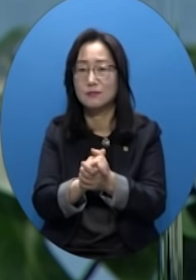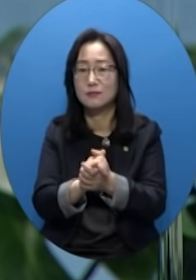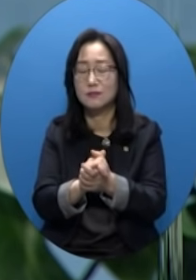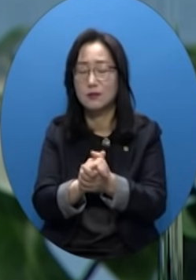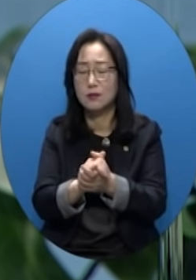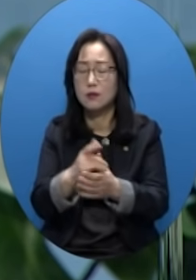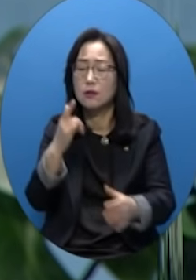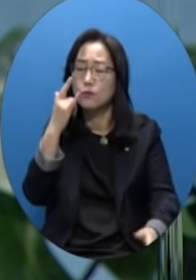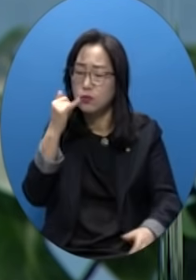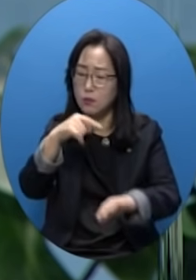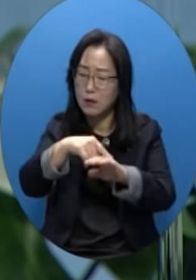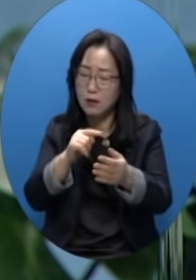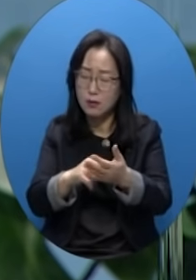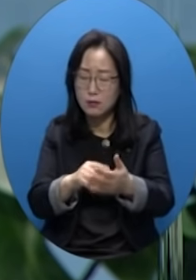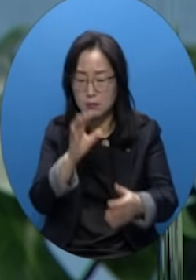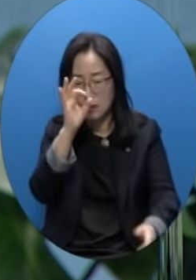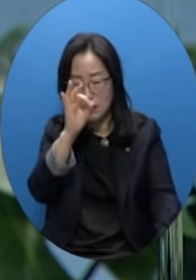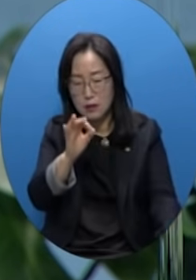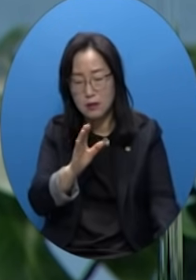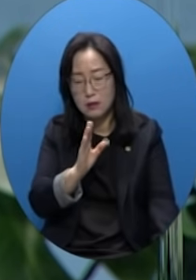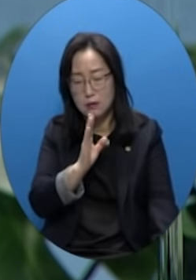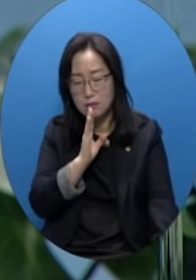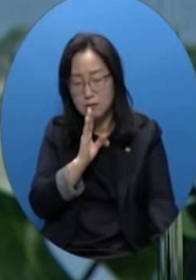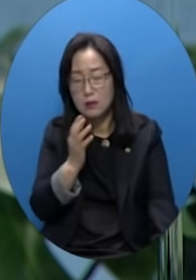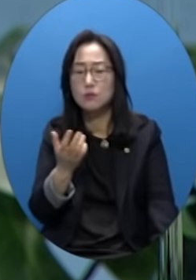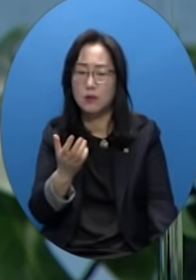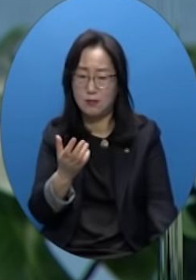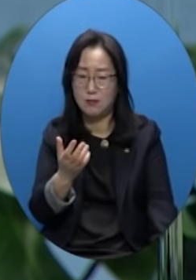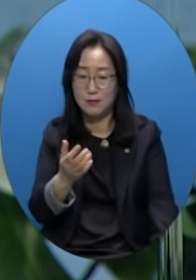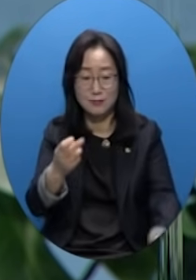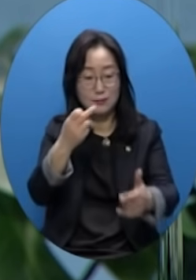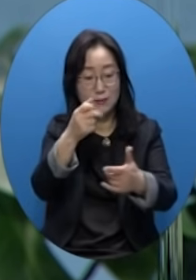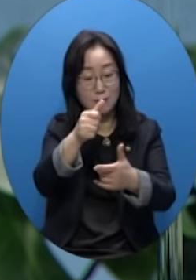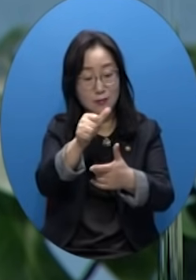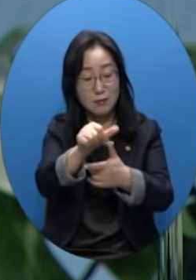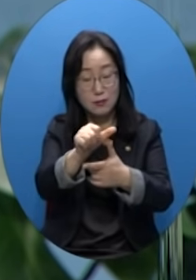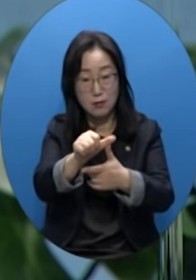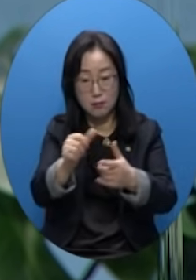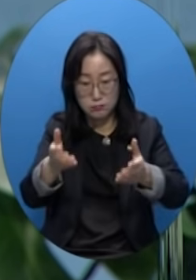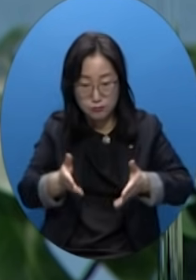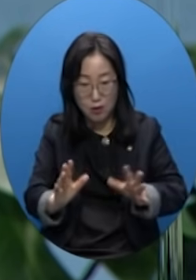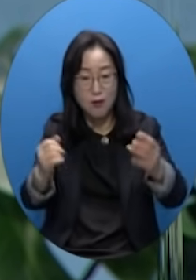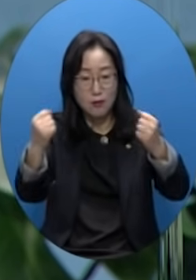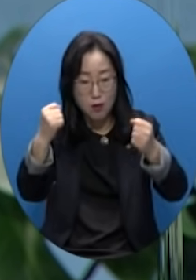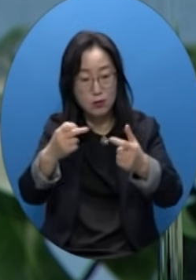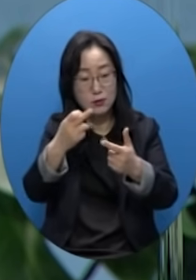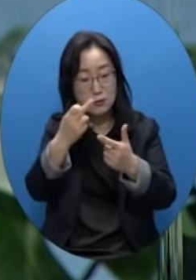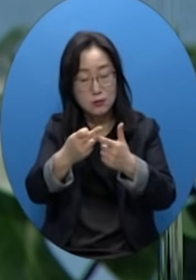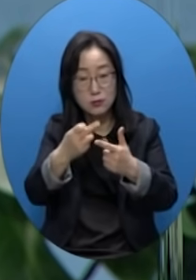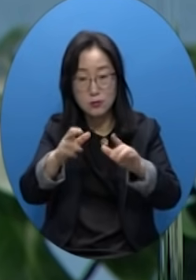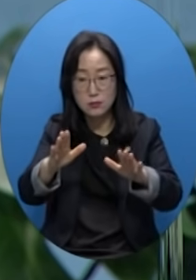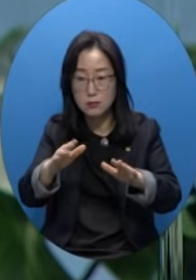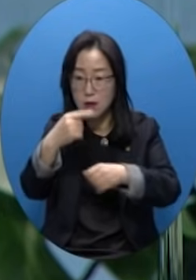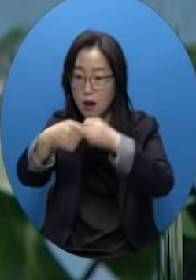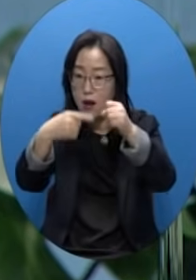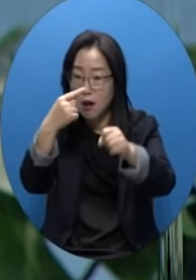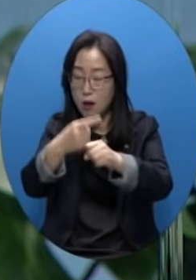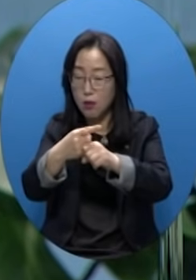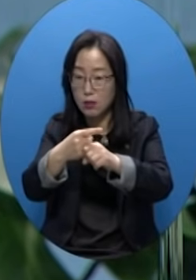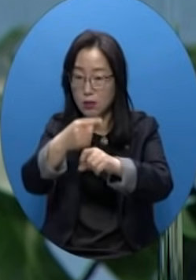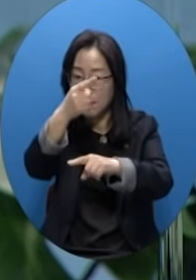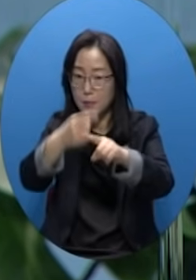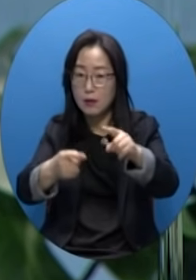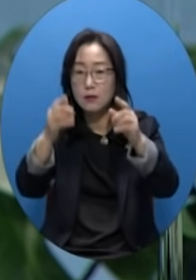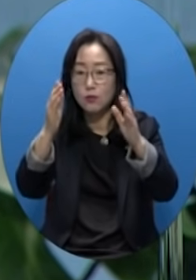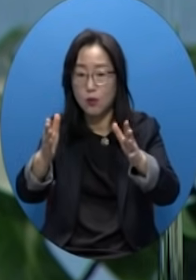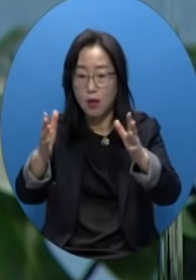그 부모의 맘 어떠하겠습니까 첫째는 건강에 잘 태어났는데 툰 짜이 가 이런 말이 되도록 아직